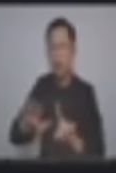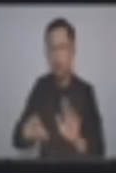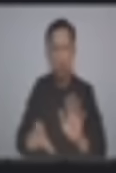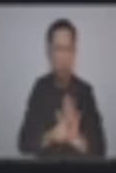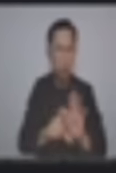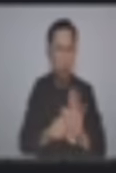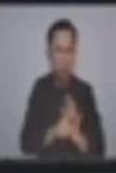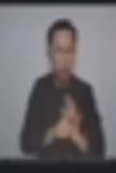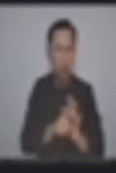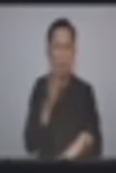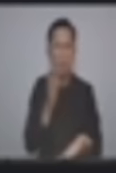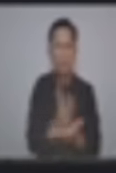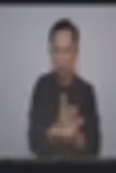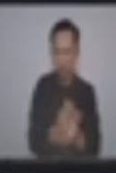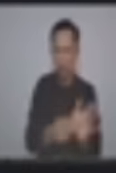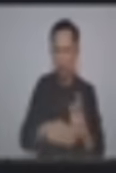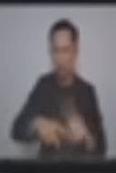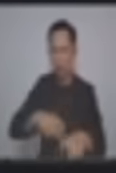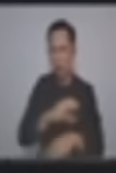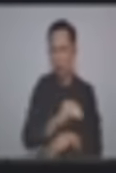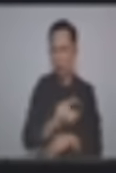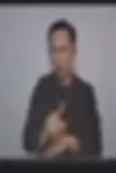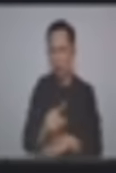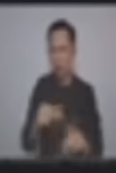putusan Mahkamah Konstitusi nomor 01